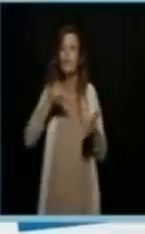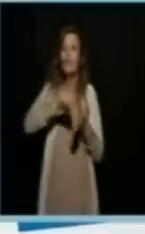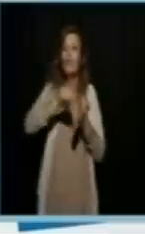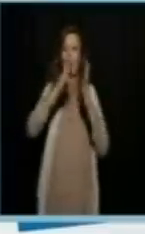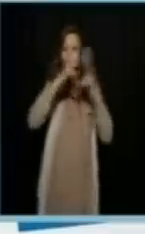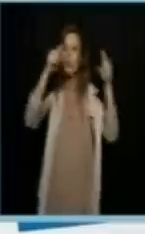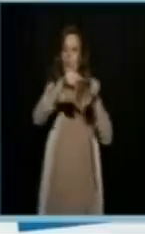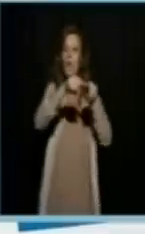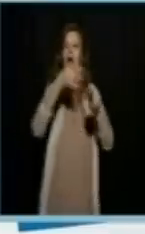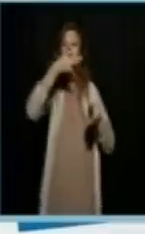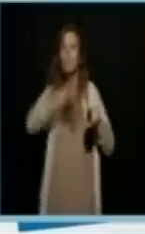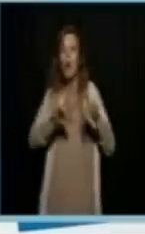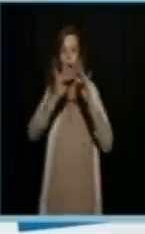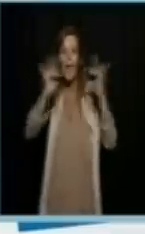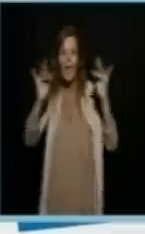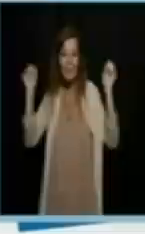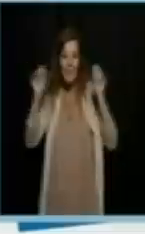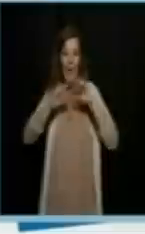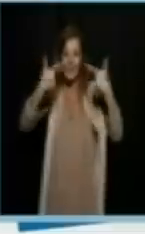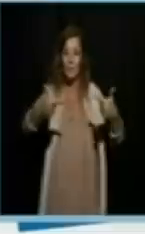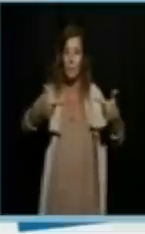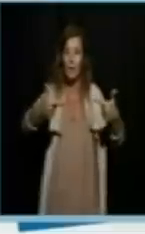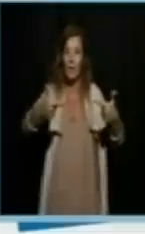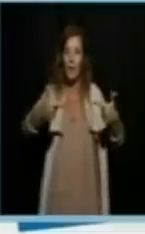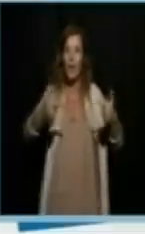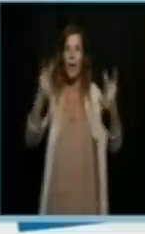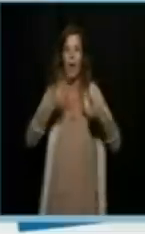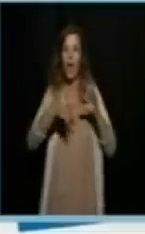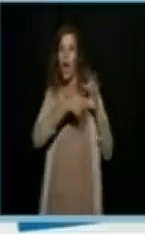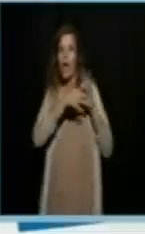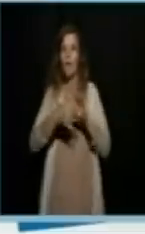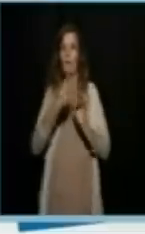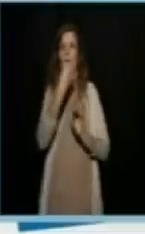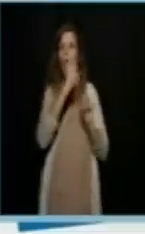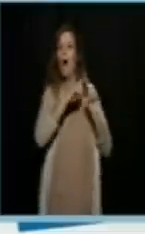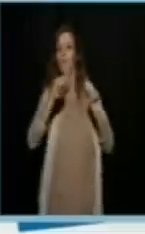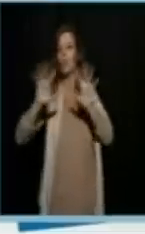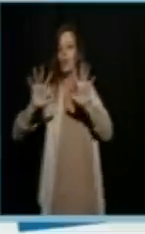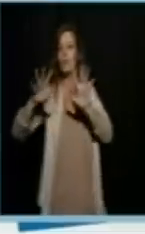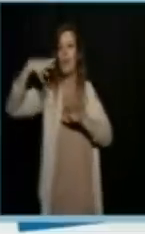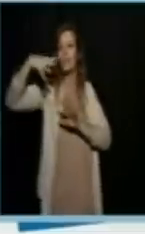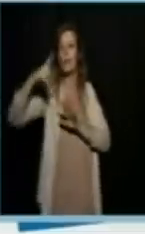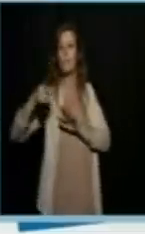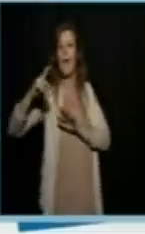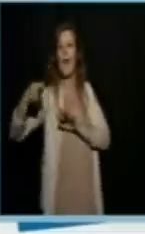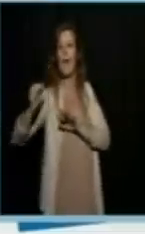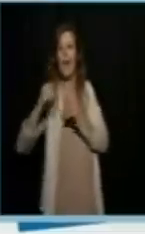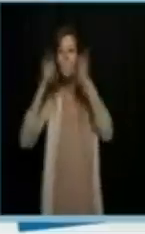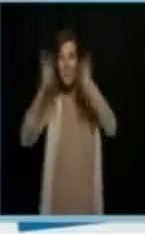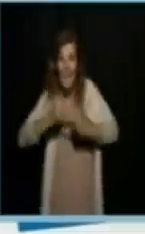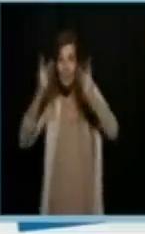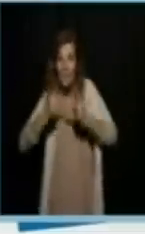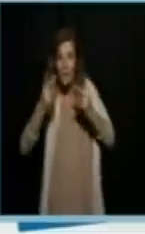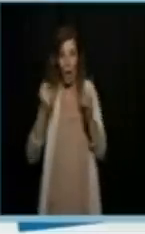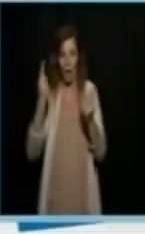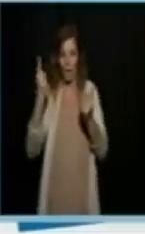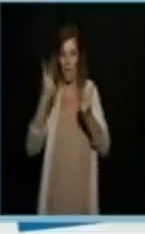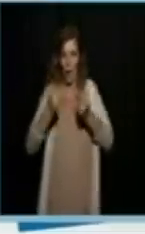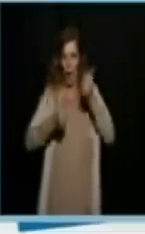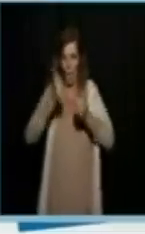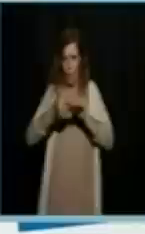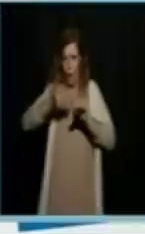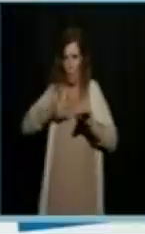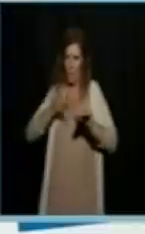con un collegamento veramente veloce, da 4 a 10 mega reali, veramente veloce rispetto ovviamente a quello che c'era